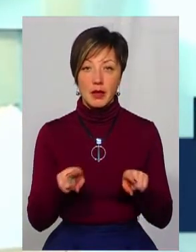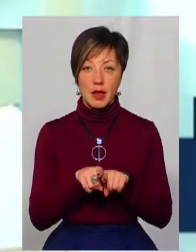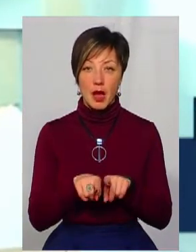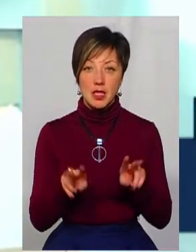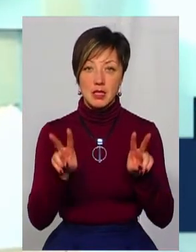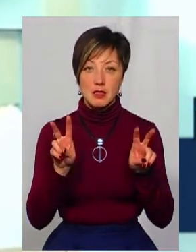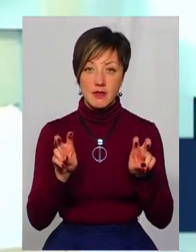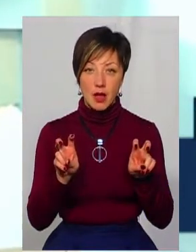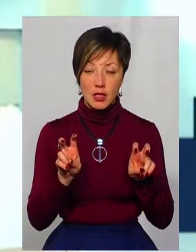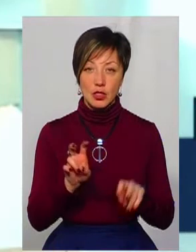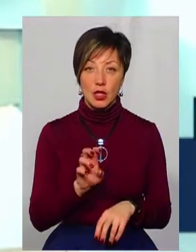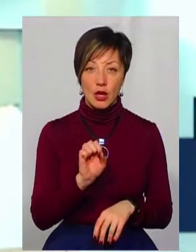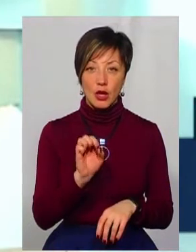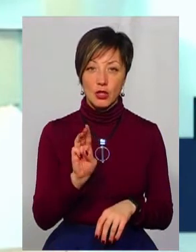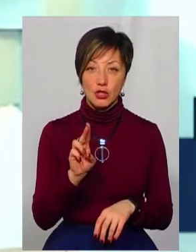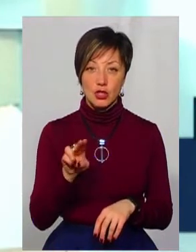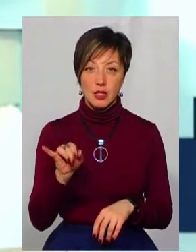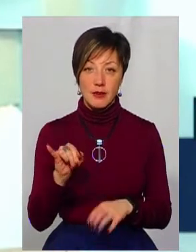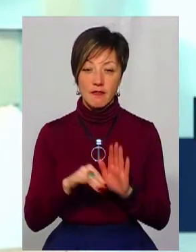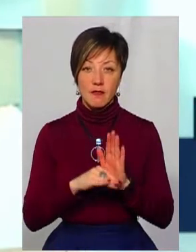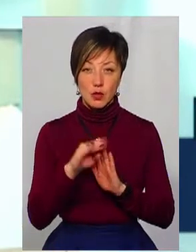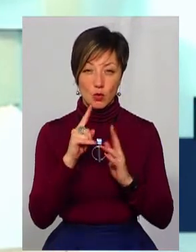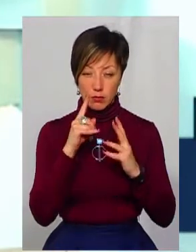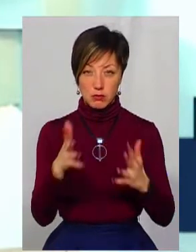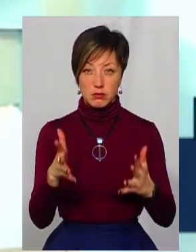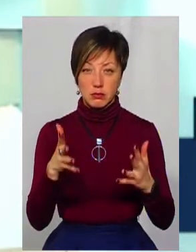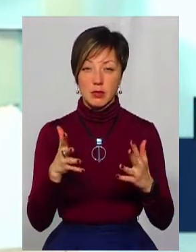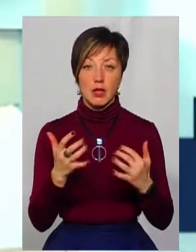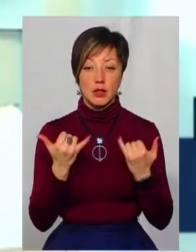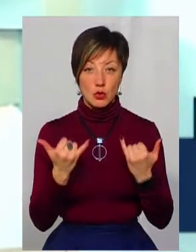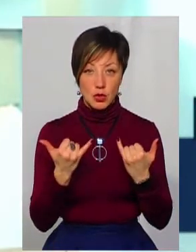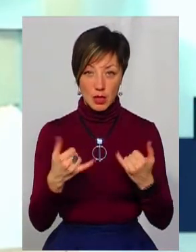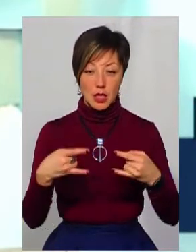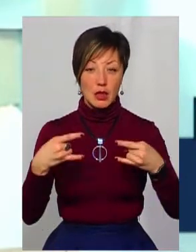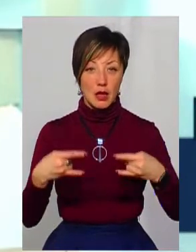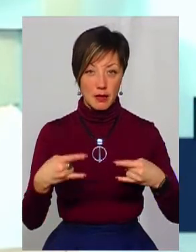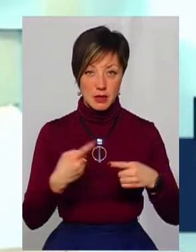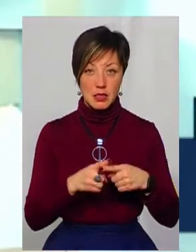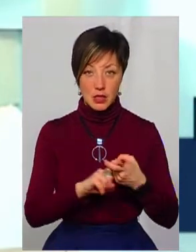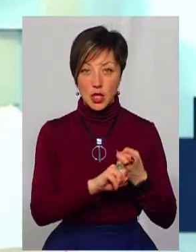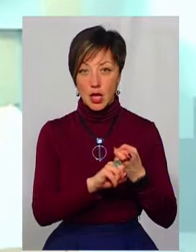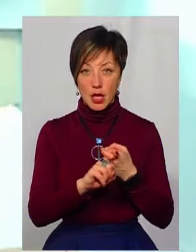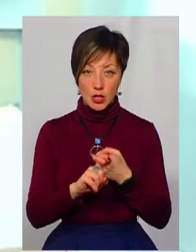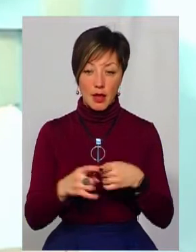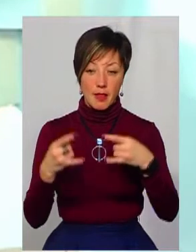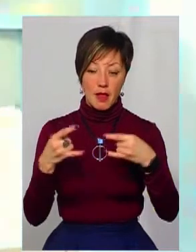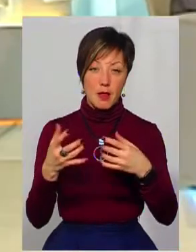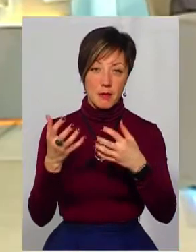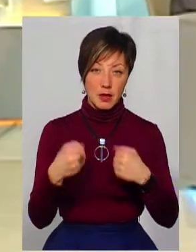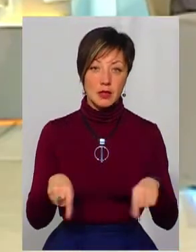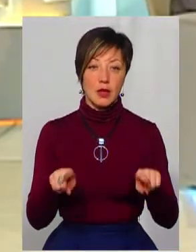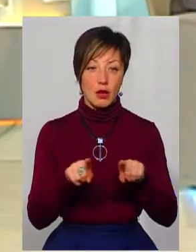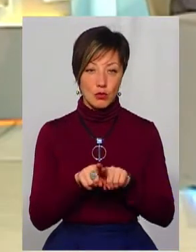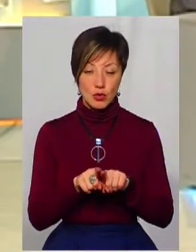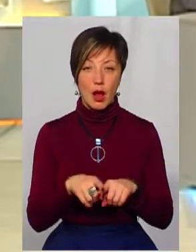HD, тобто телебачення високої чіткості. Да, в кого є зараз сучасний телевізор? Це залежить від телеприймача? Теж,